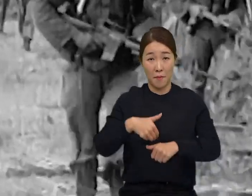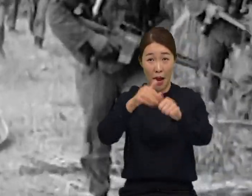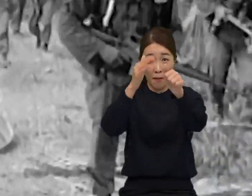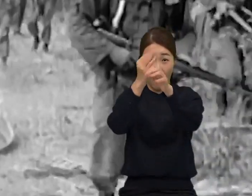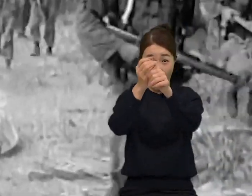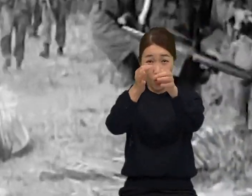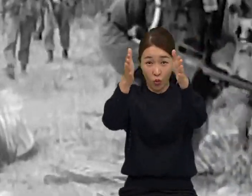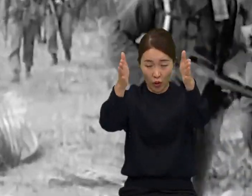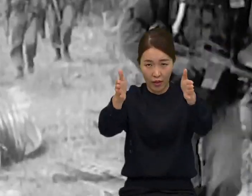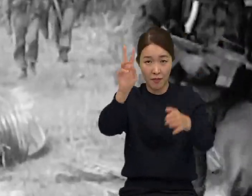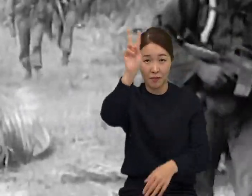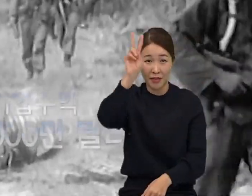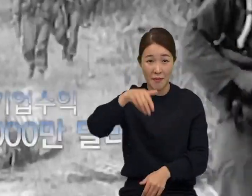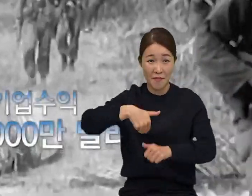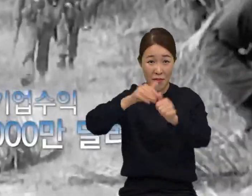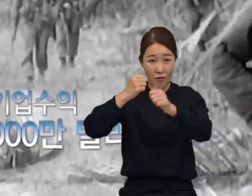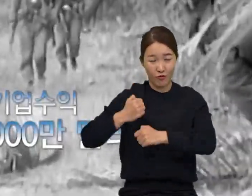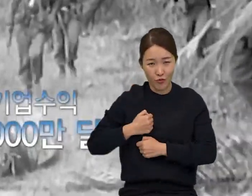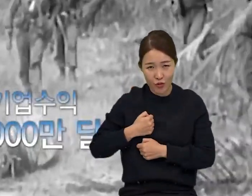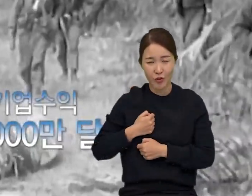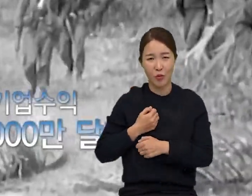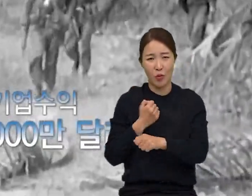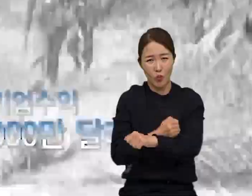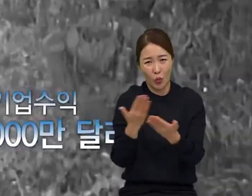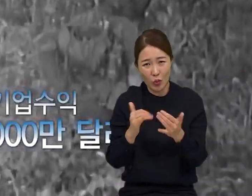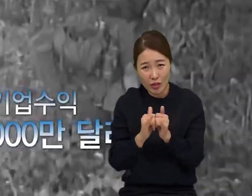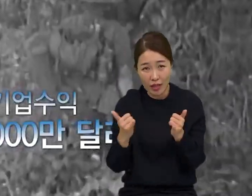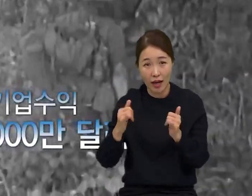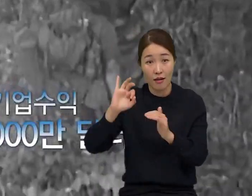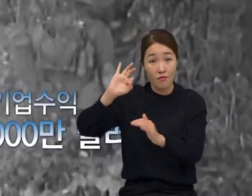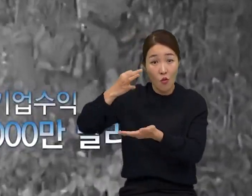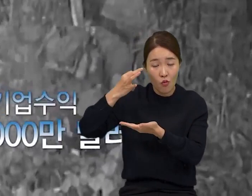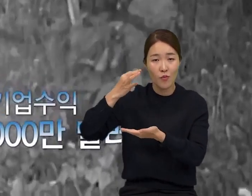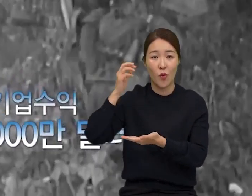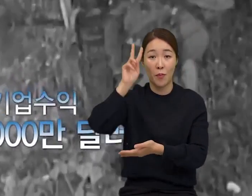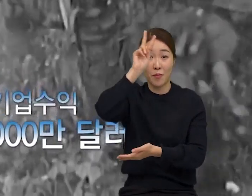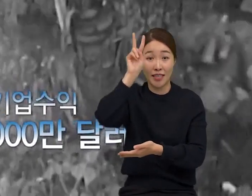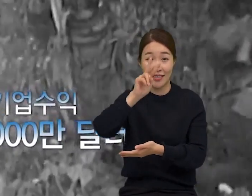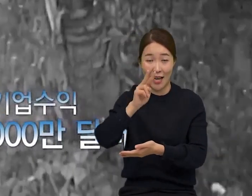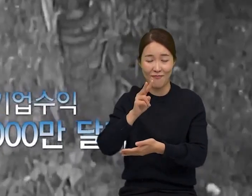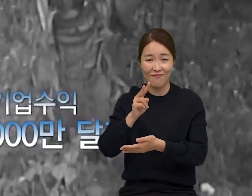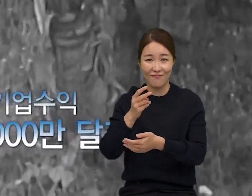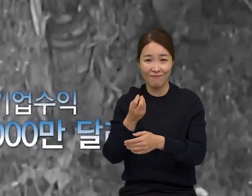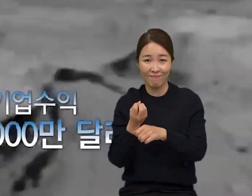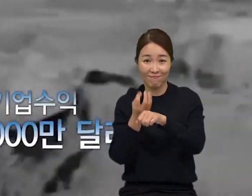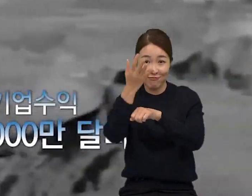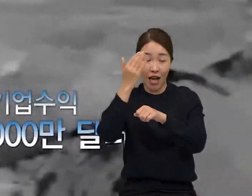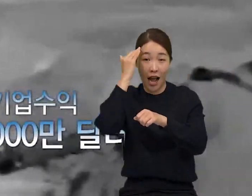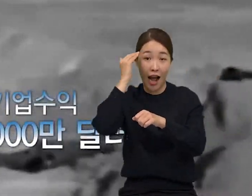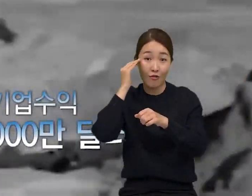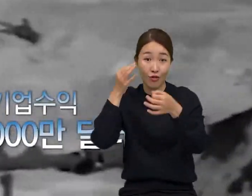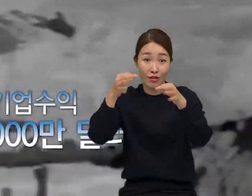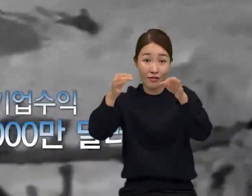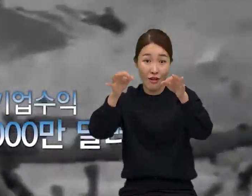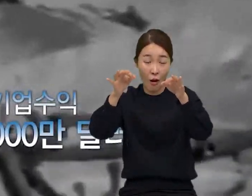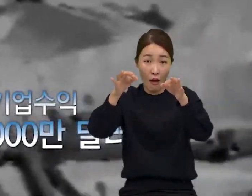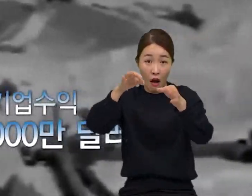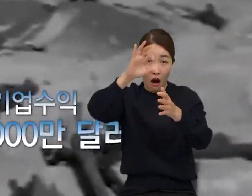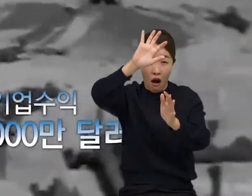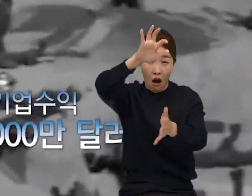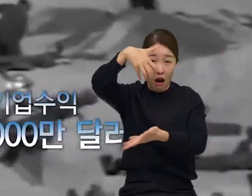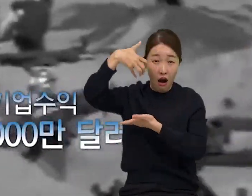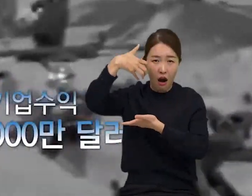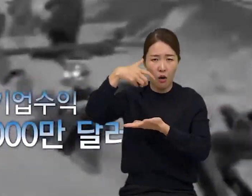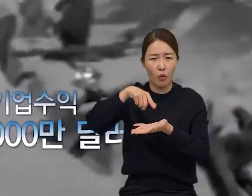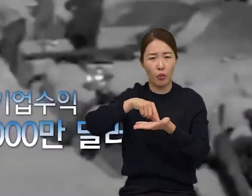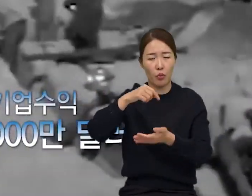또 파병 기간 동안 베트남에 파견된 군인이나 노동자들이 받은 봉급 소득과 베트남에 진출한 한국